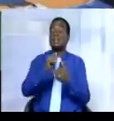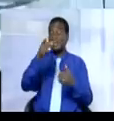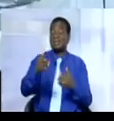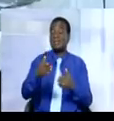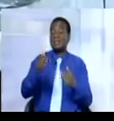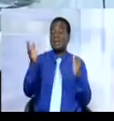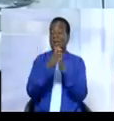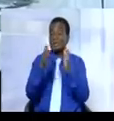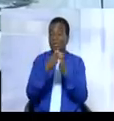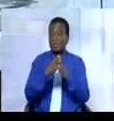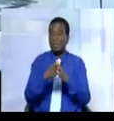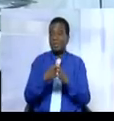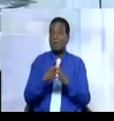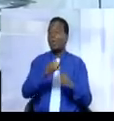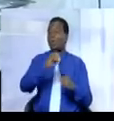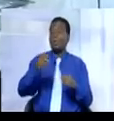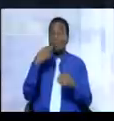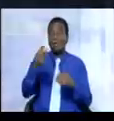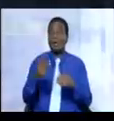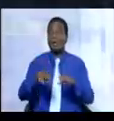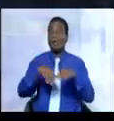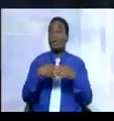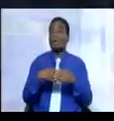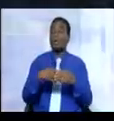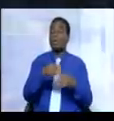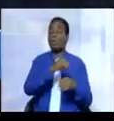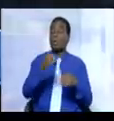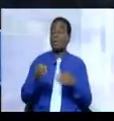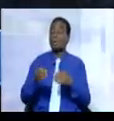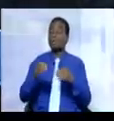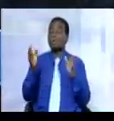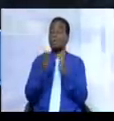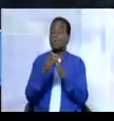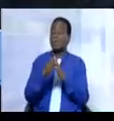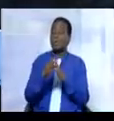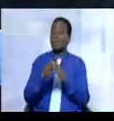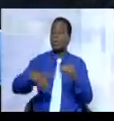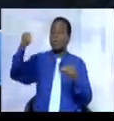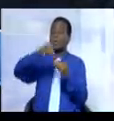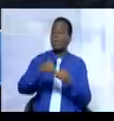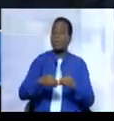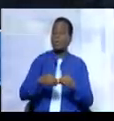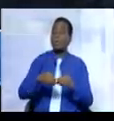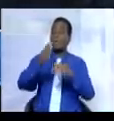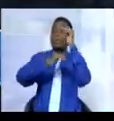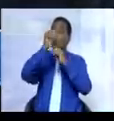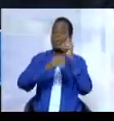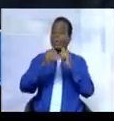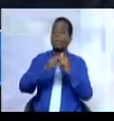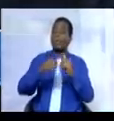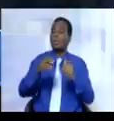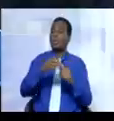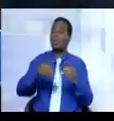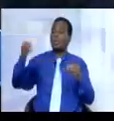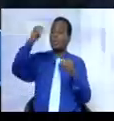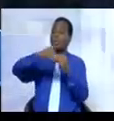le Salon international du bâtiment et des matériaux de construction. Ce salon va servir à augmenter l'offre. À partir du moment où l'offre augmente